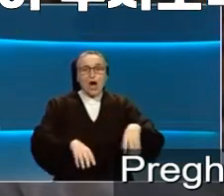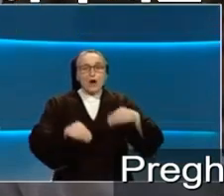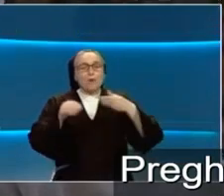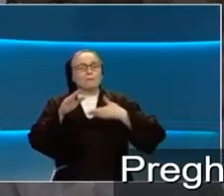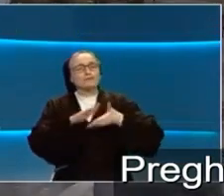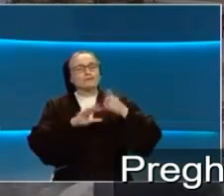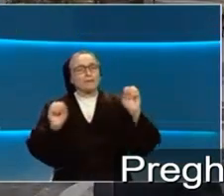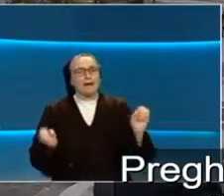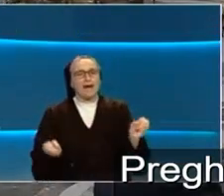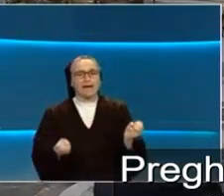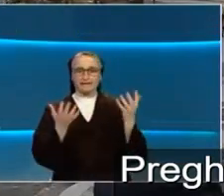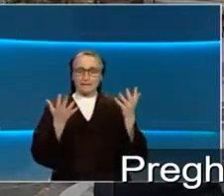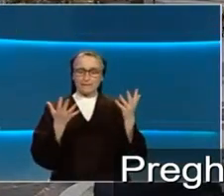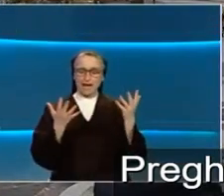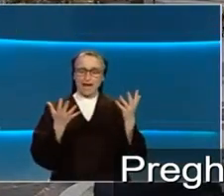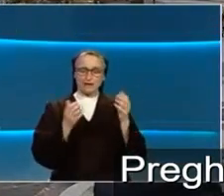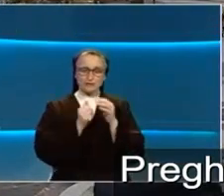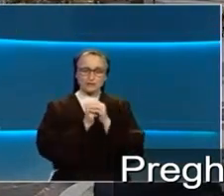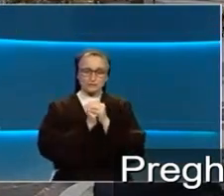Pasqua.